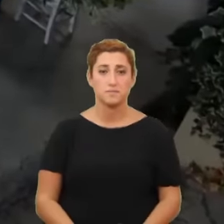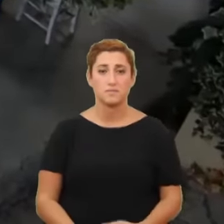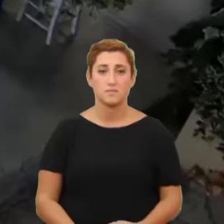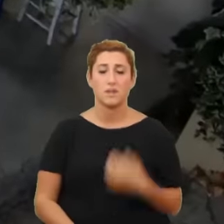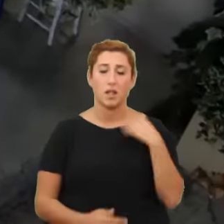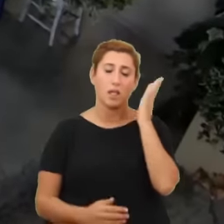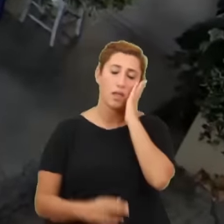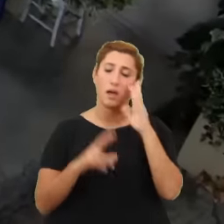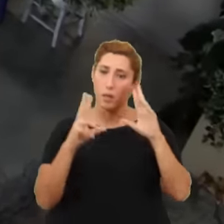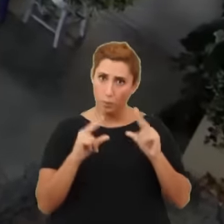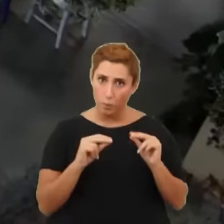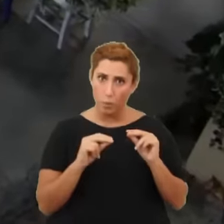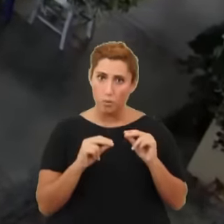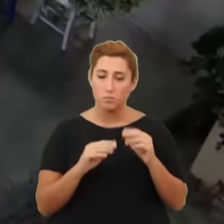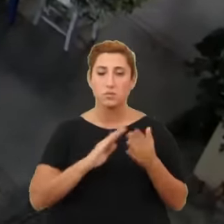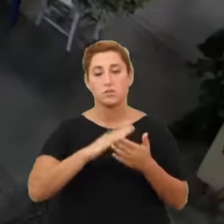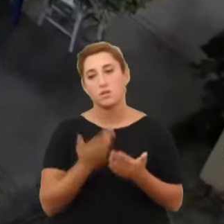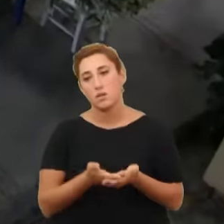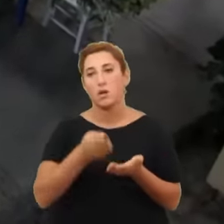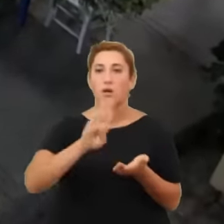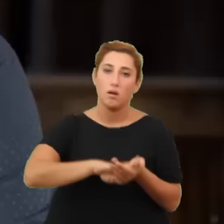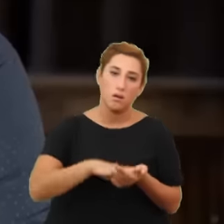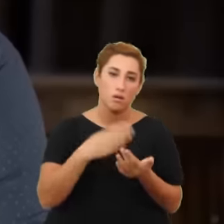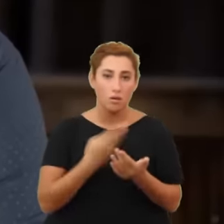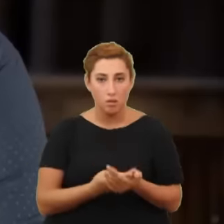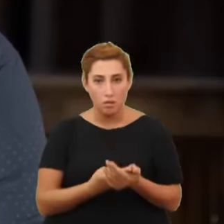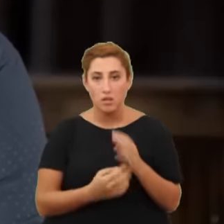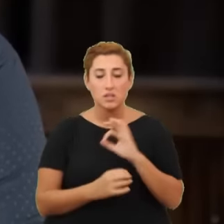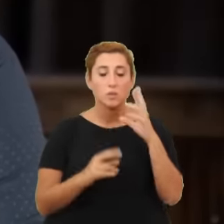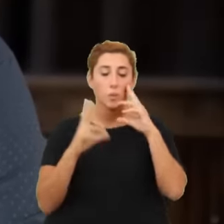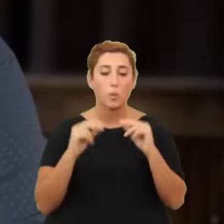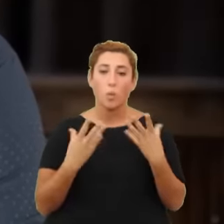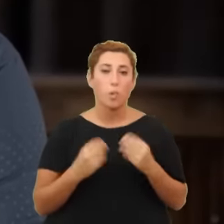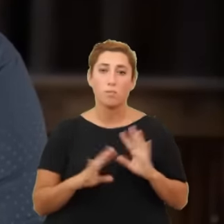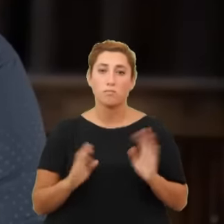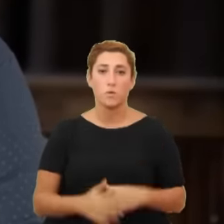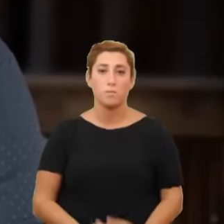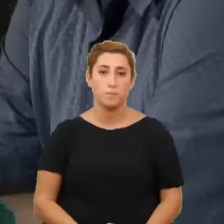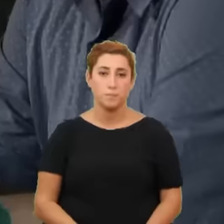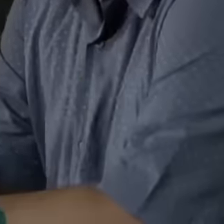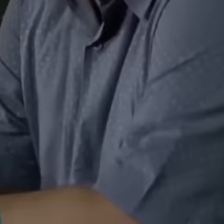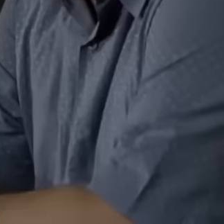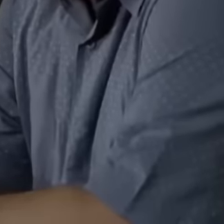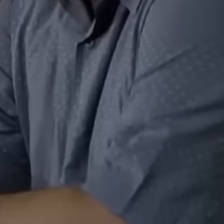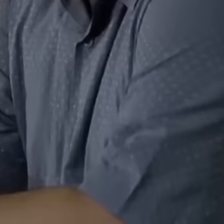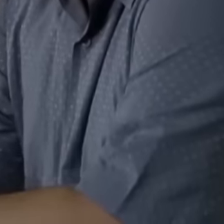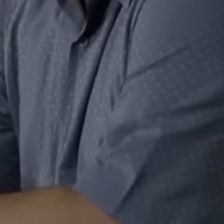Yatağıma yatıyorum. Sağa dönüyorum, sola dönüyorum. Bir türlü uyku girmiyor gözüme.